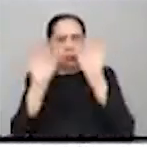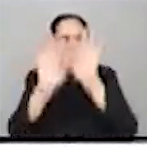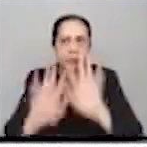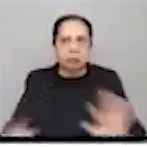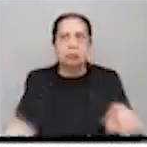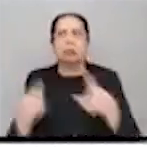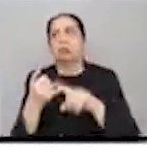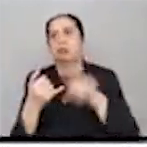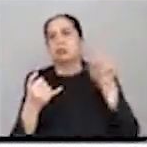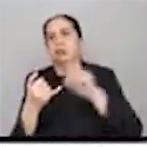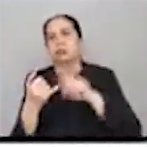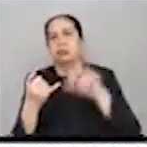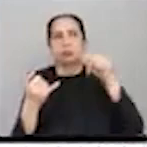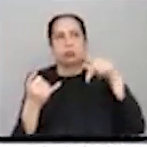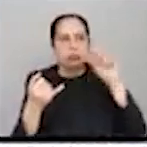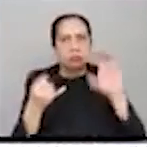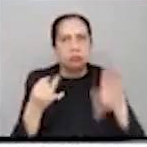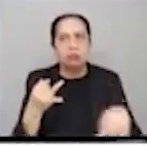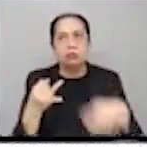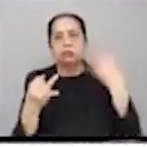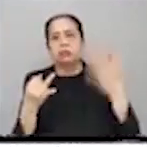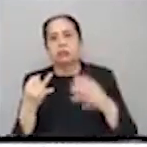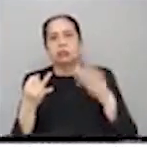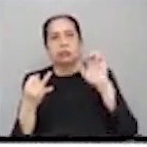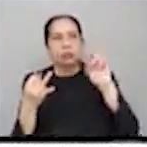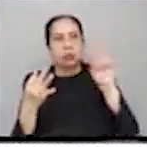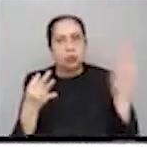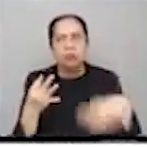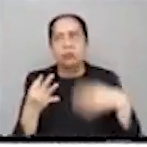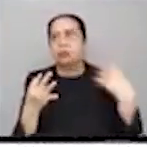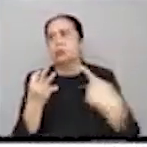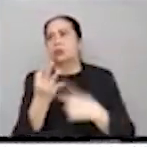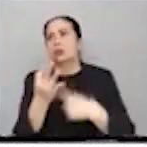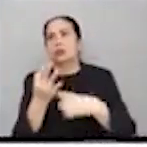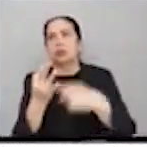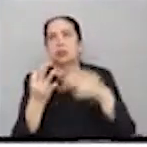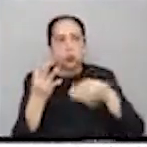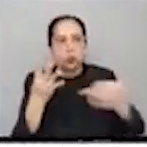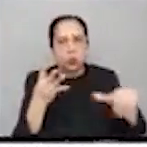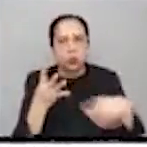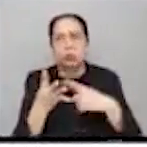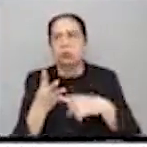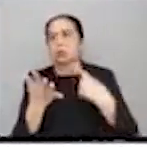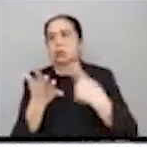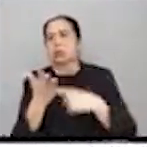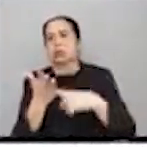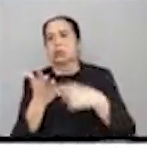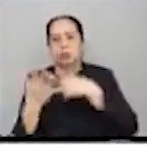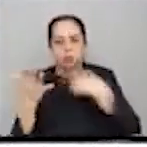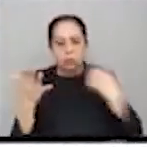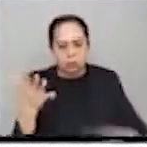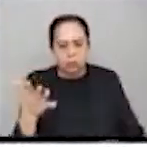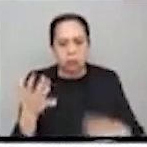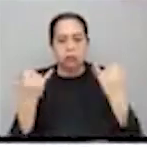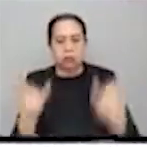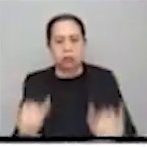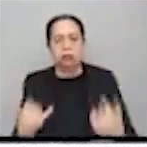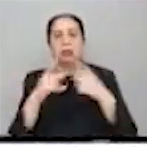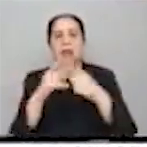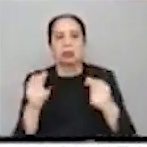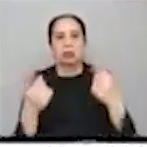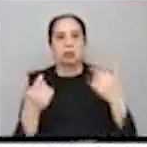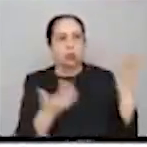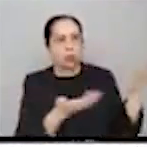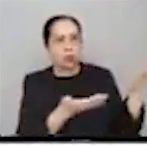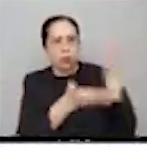in APEC, that we talked about in EU, that we talked about in New York, that we talked about in China and now in Japan. Lahat yan